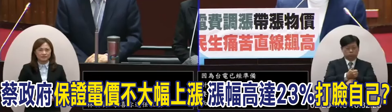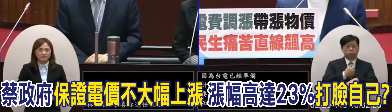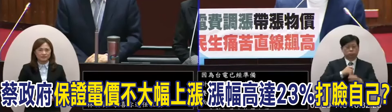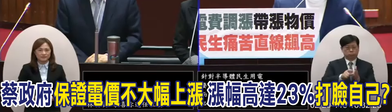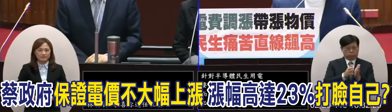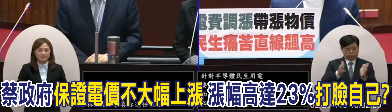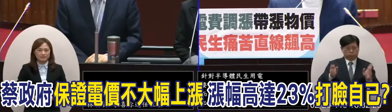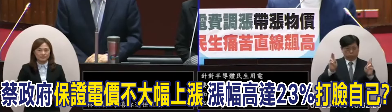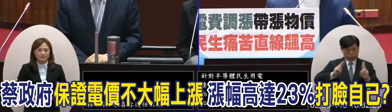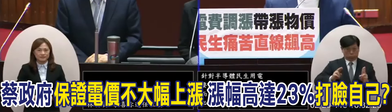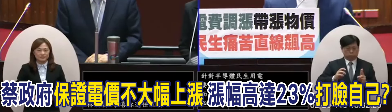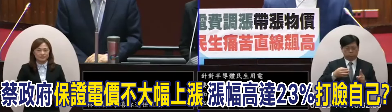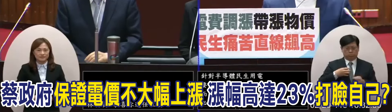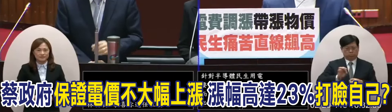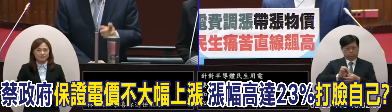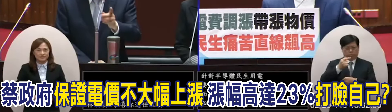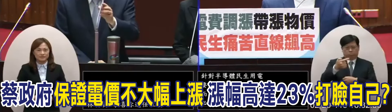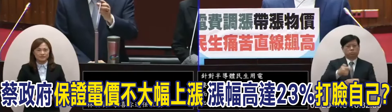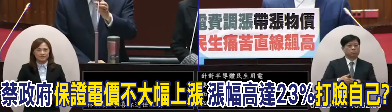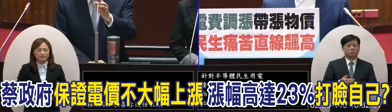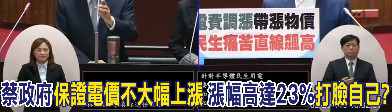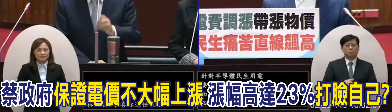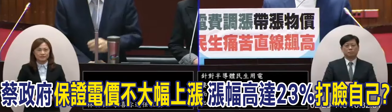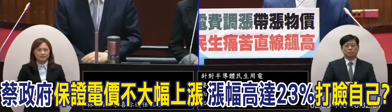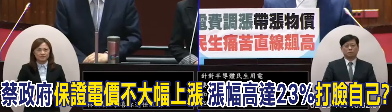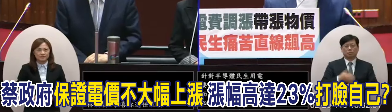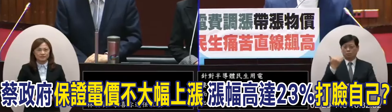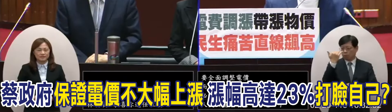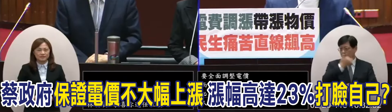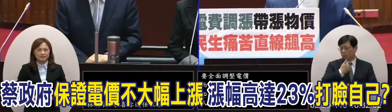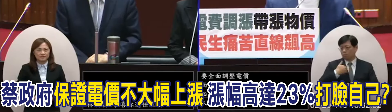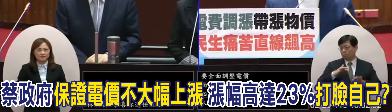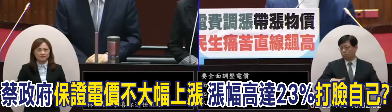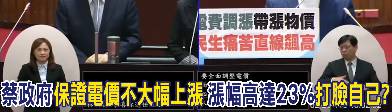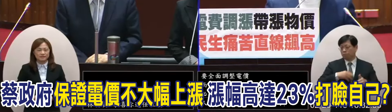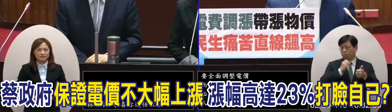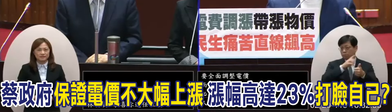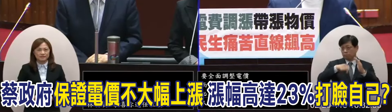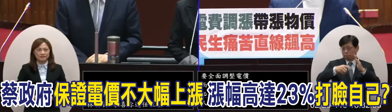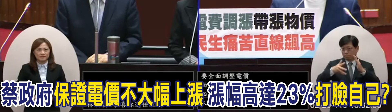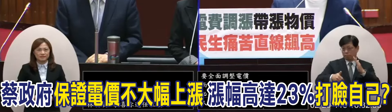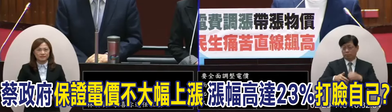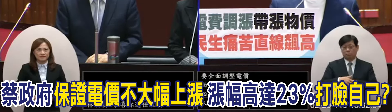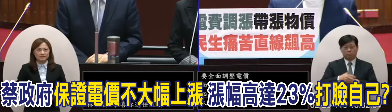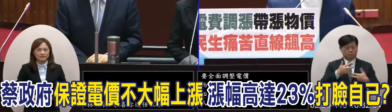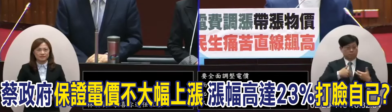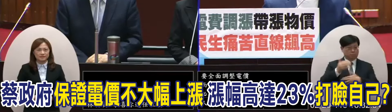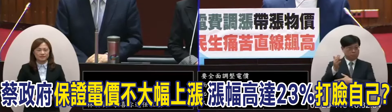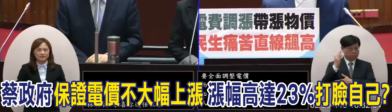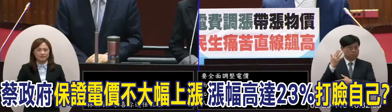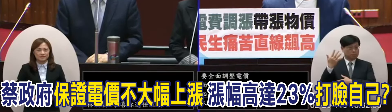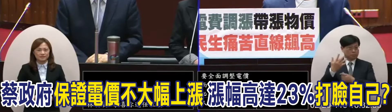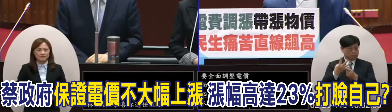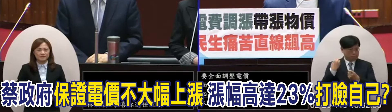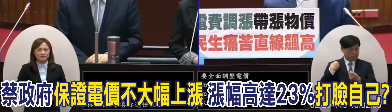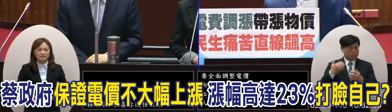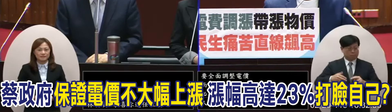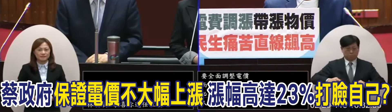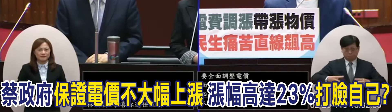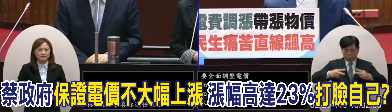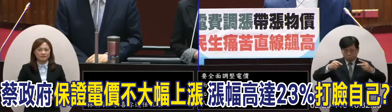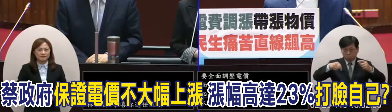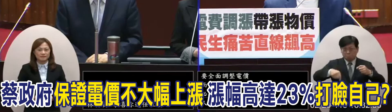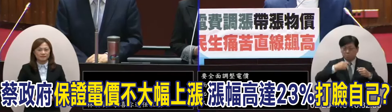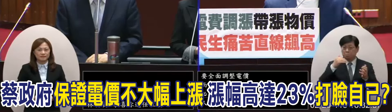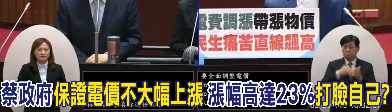价绝对不会大幅的上涨，但是我要告诉院长，过去蔡政府历年电价调整的历